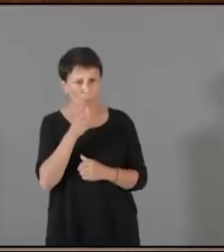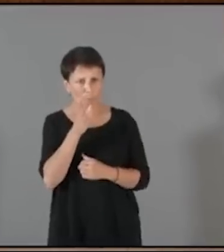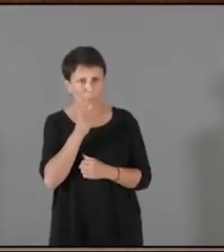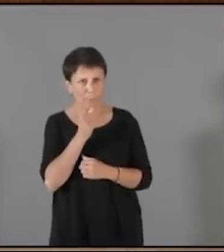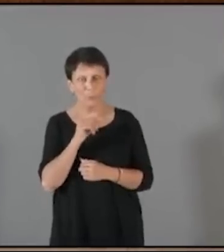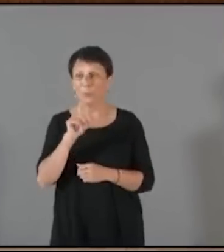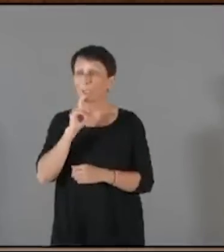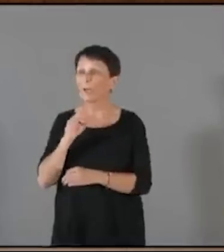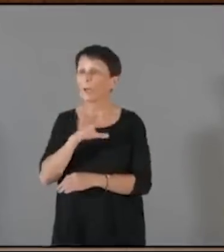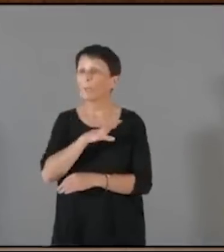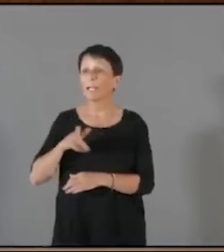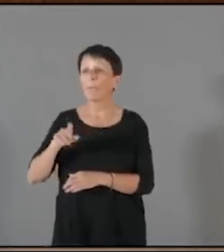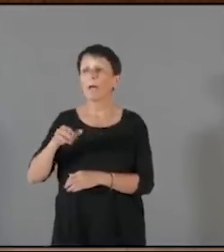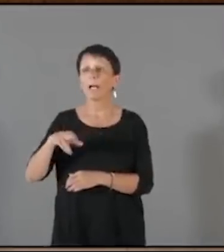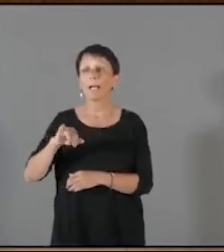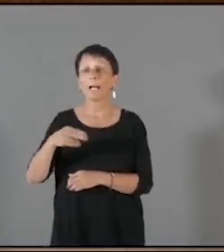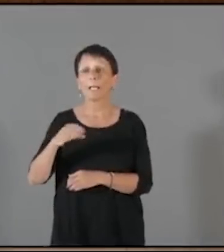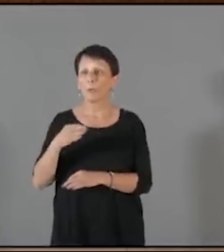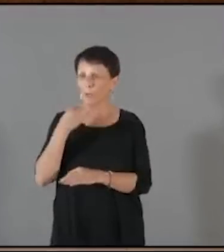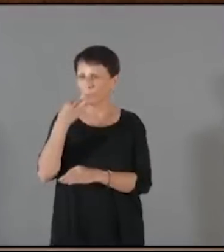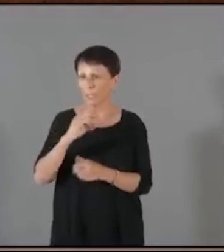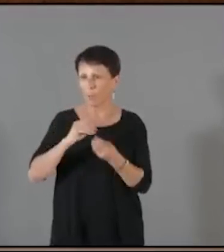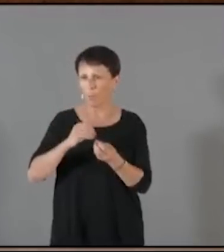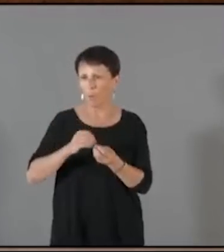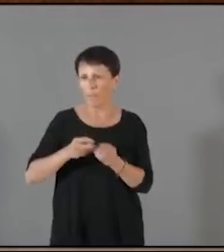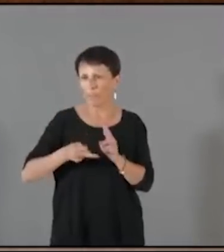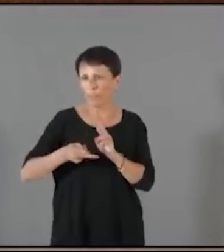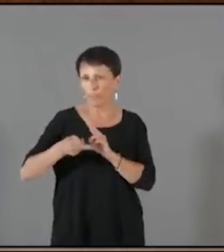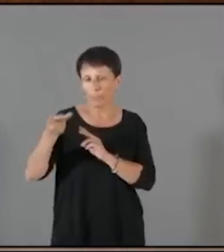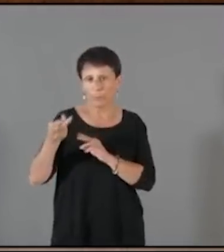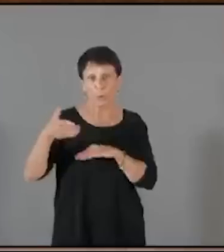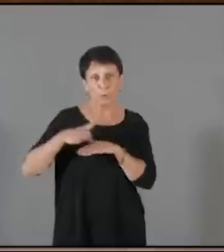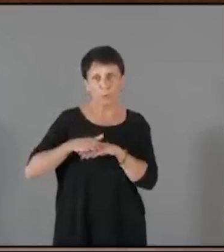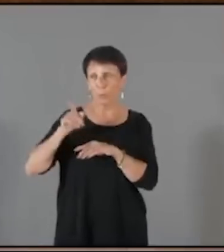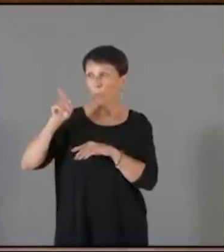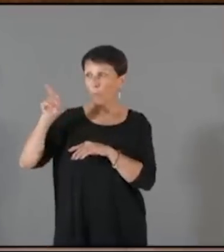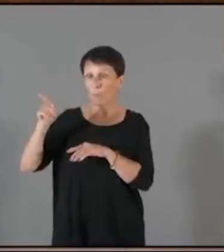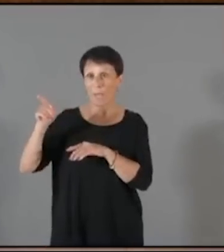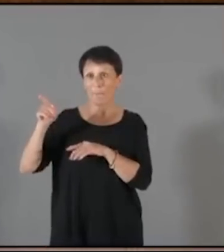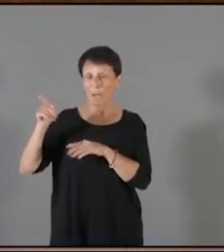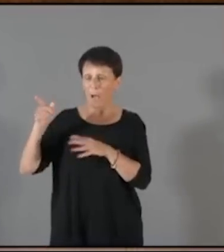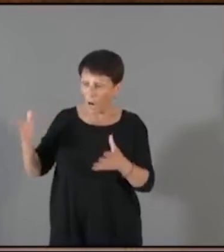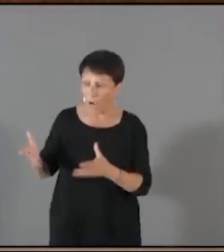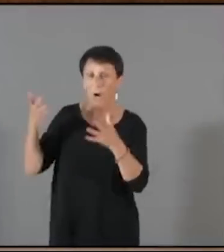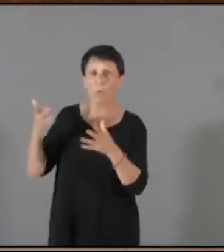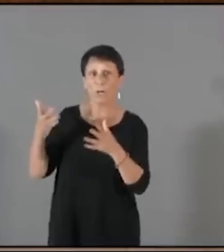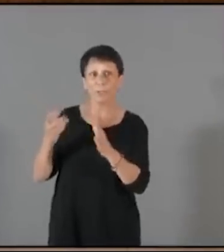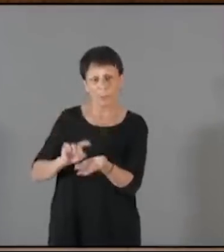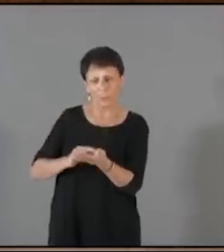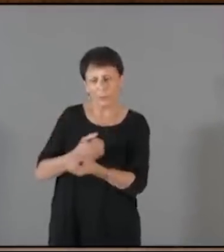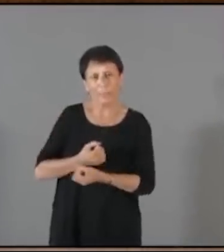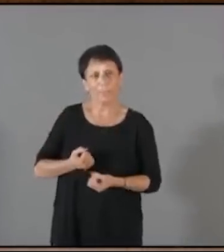Garino, s'en est émue ce matin, mais vous dénoncez les conséquences d'un phénomène dont vous chérissez les causes. Ces Marseillais